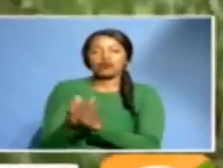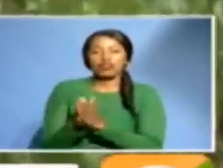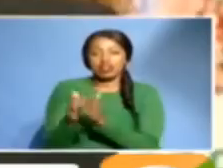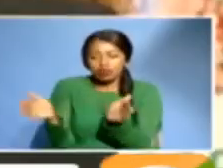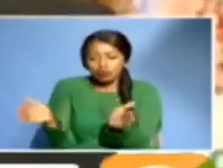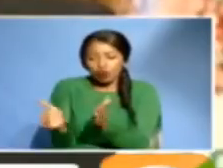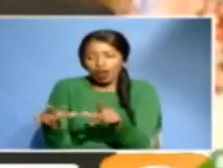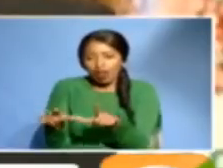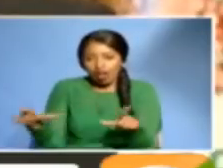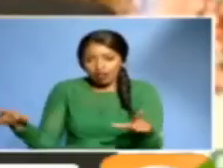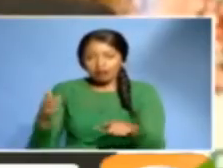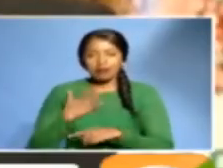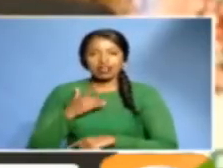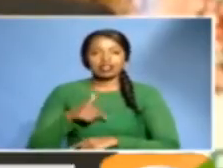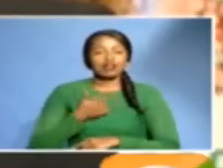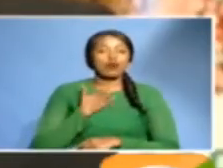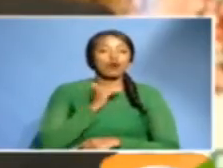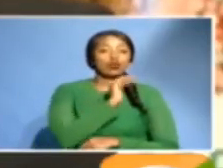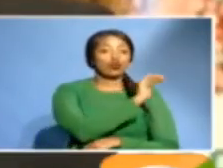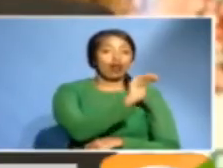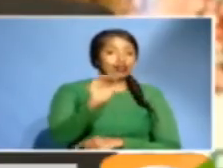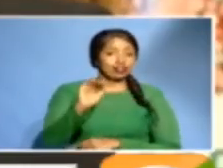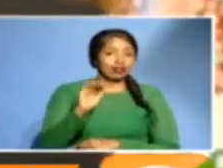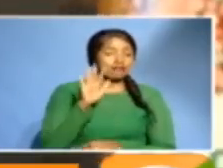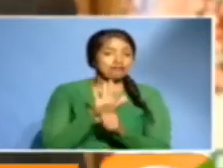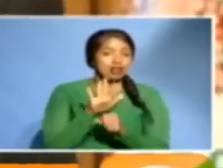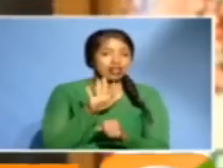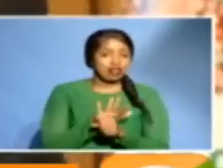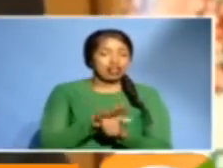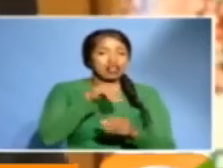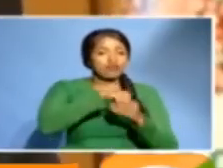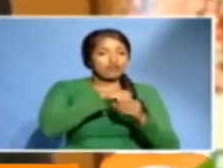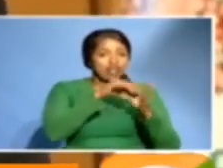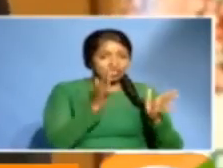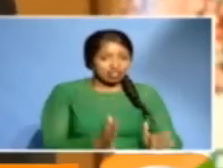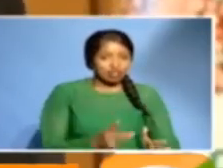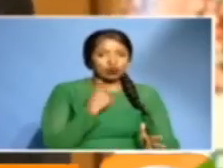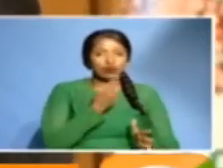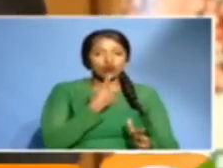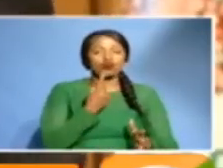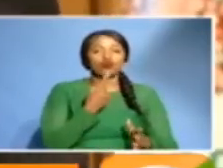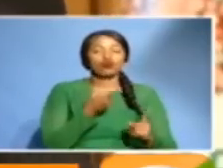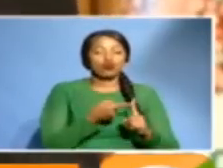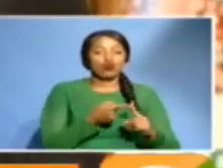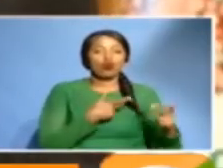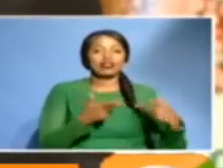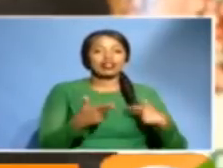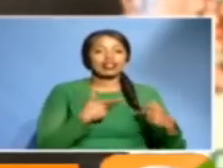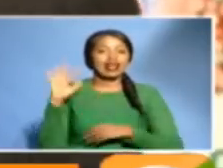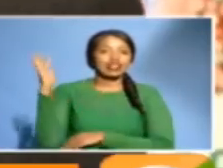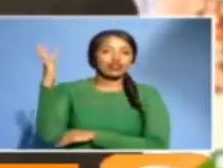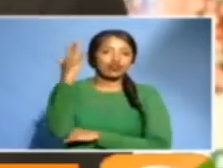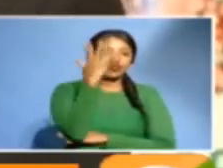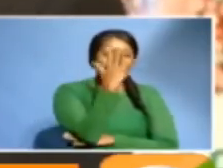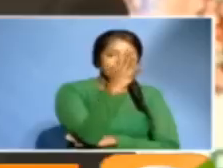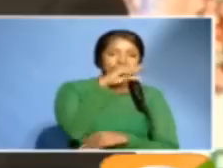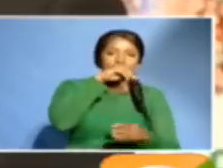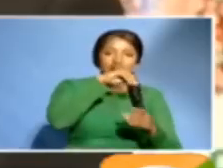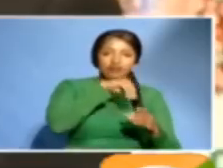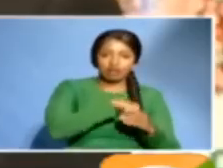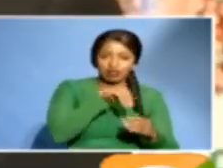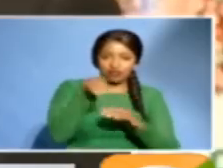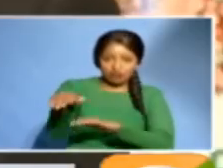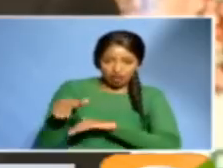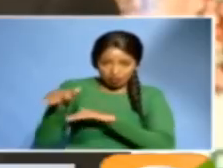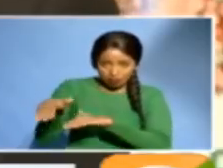would urge most of our investors to also consider trees investment. You know, this is a new area whereby not so many